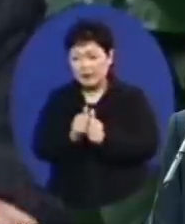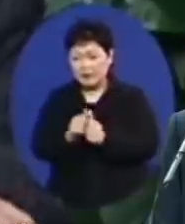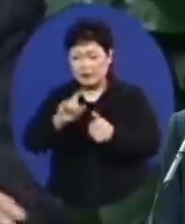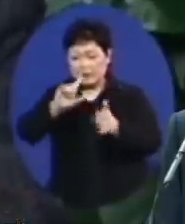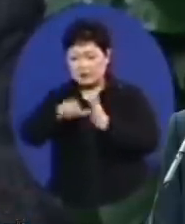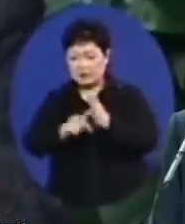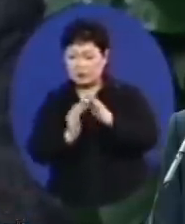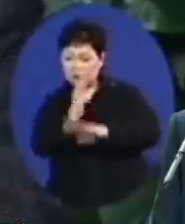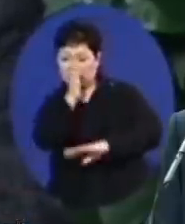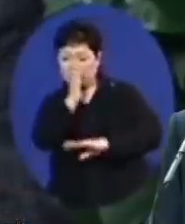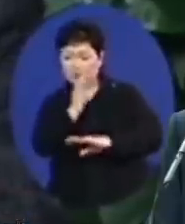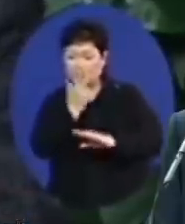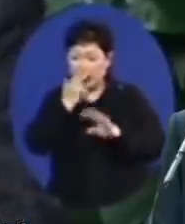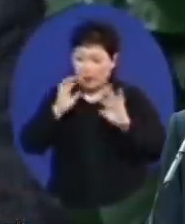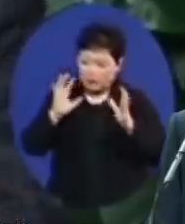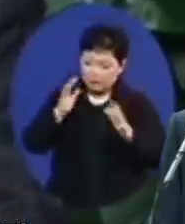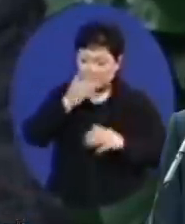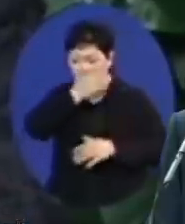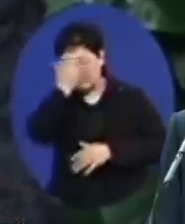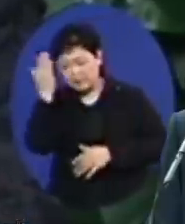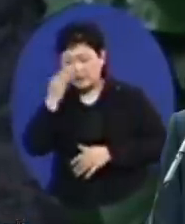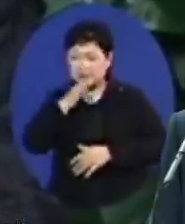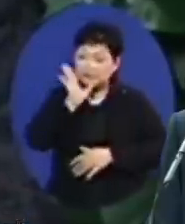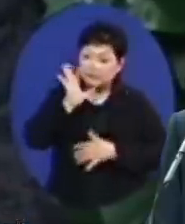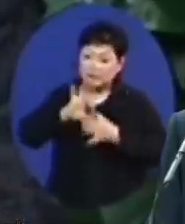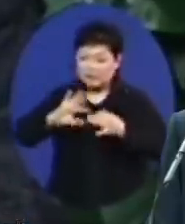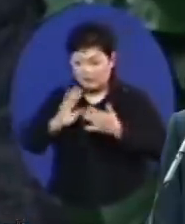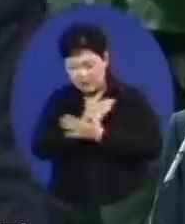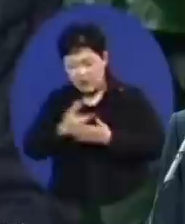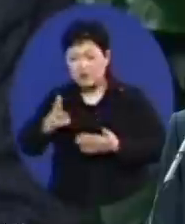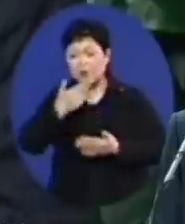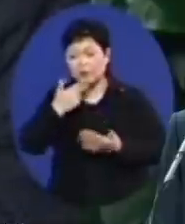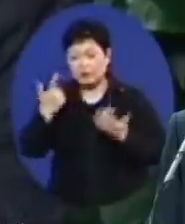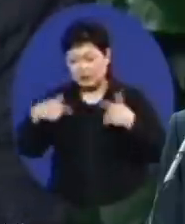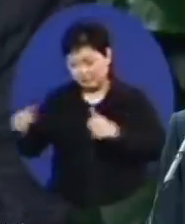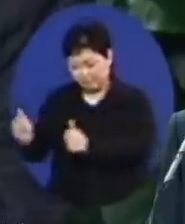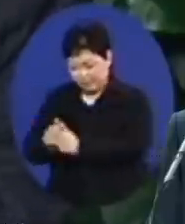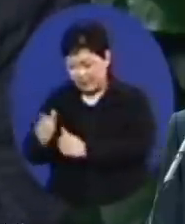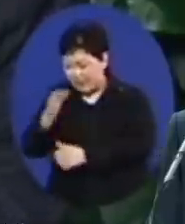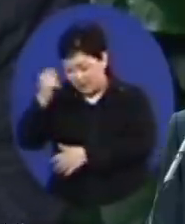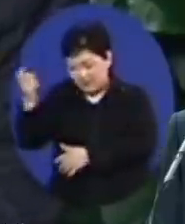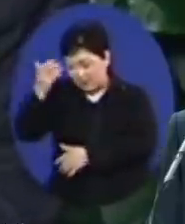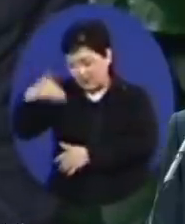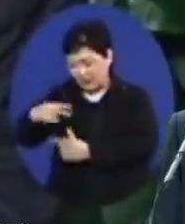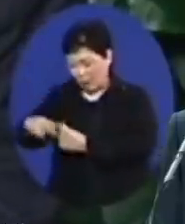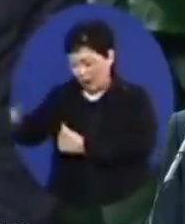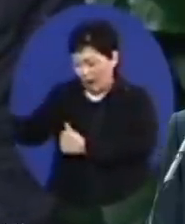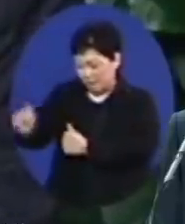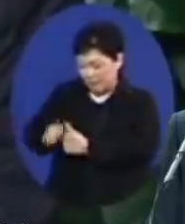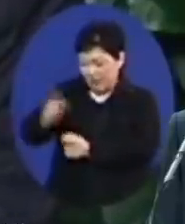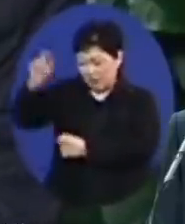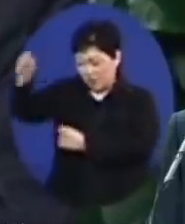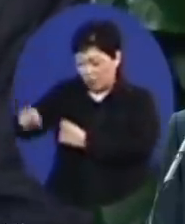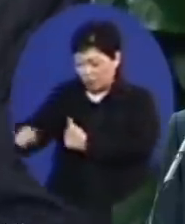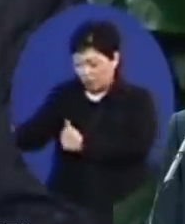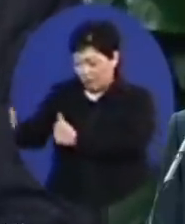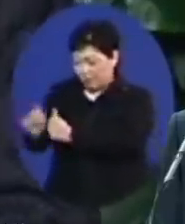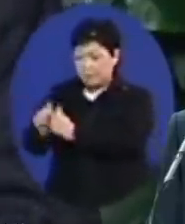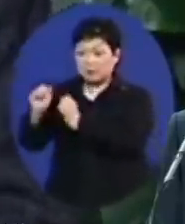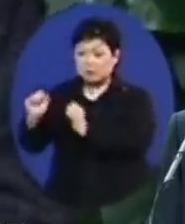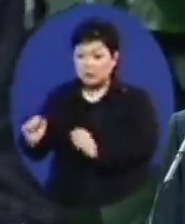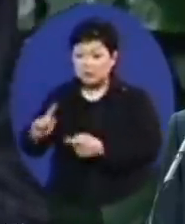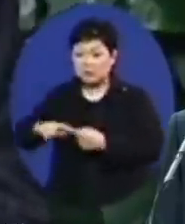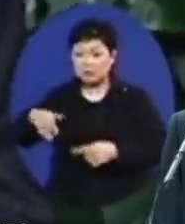초월한다. 어릴 때, 젊을 때, 늙을 때 없이 같이 했습니다. 성령님 여기 나와 영원토록 같이 계셨어요. 그것도